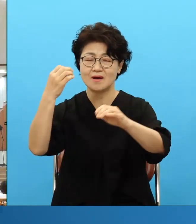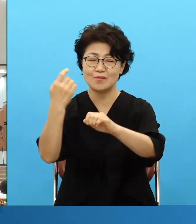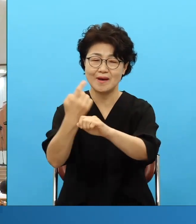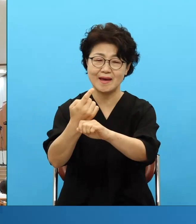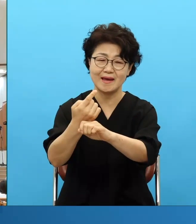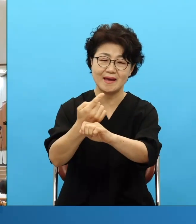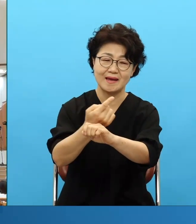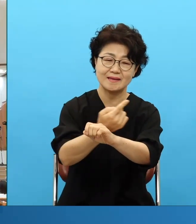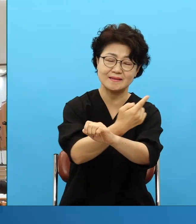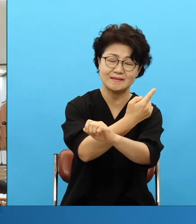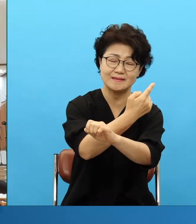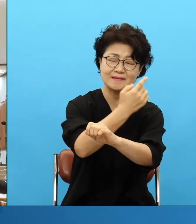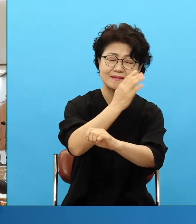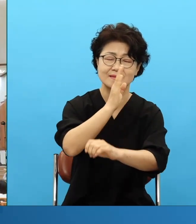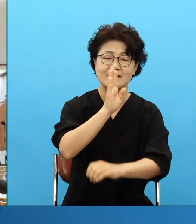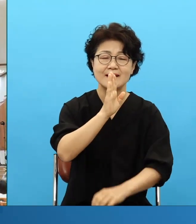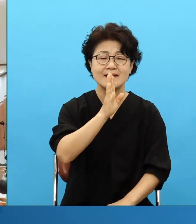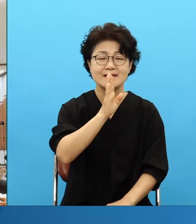음성 외에는